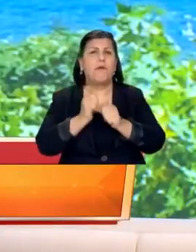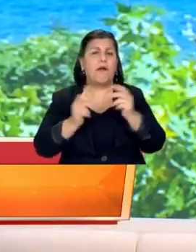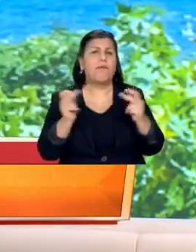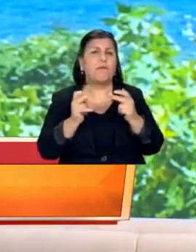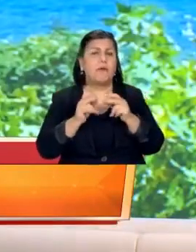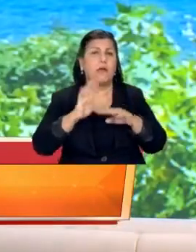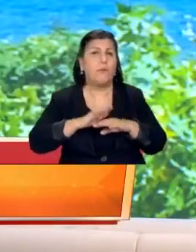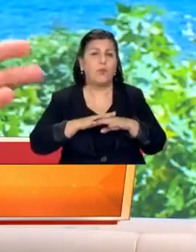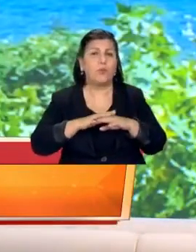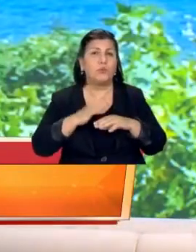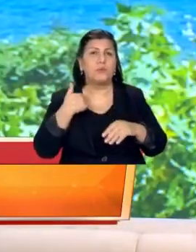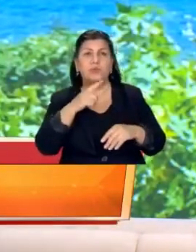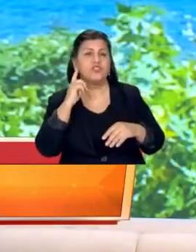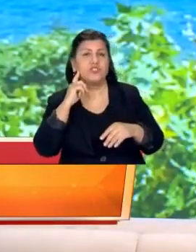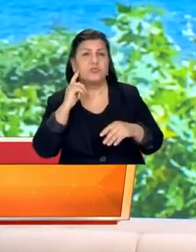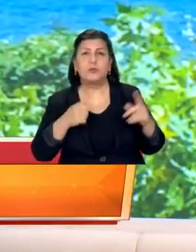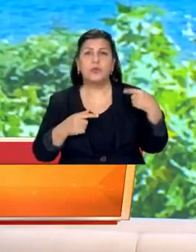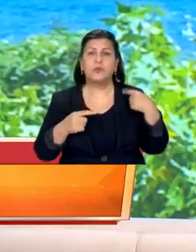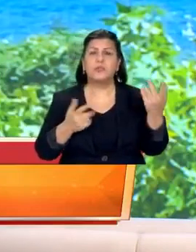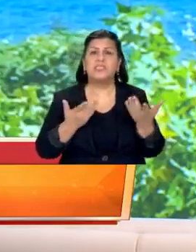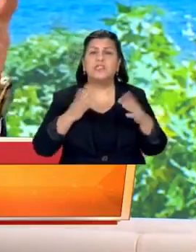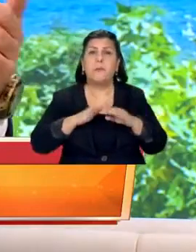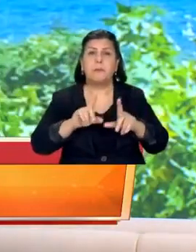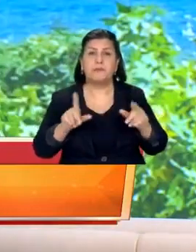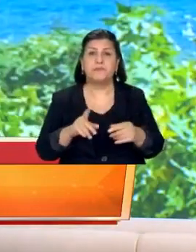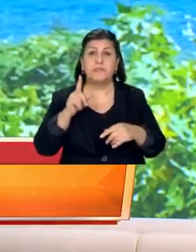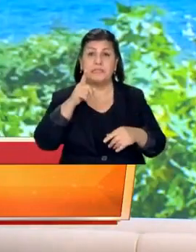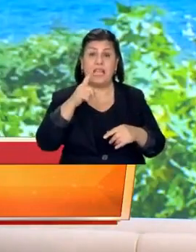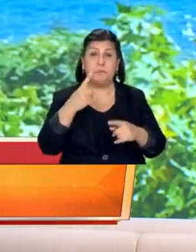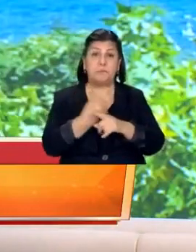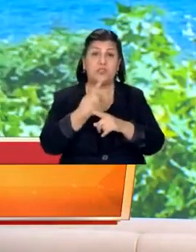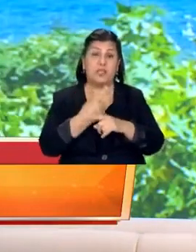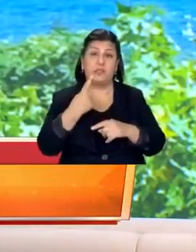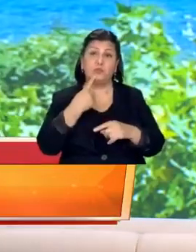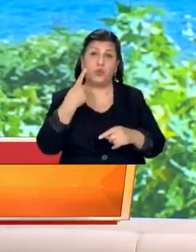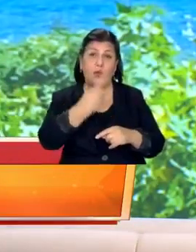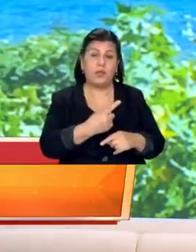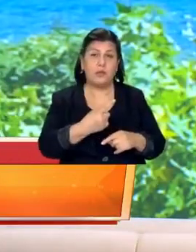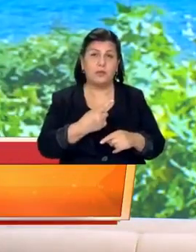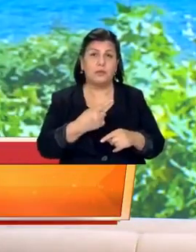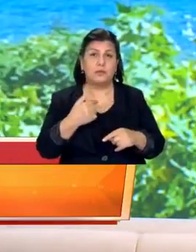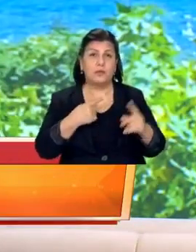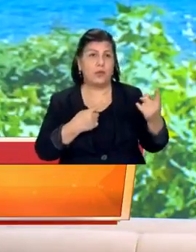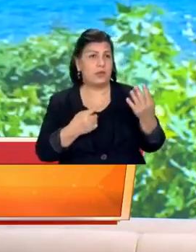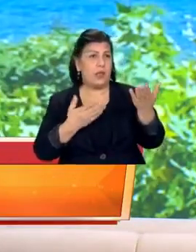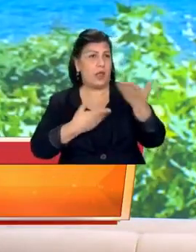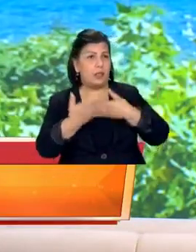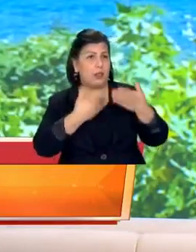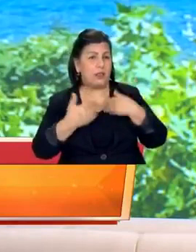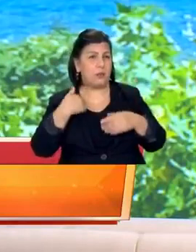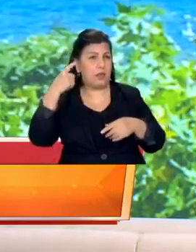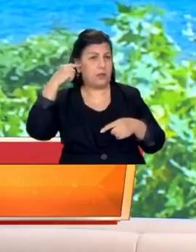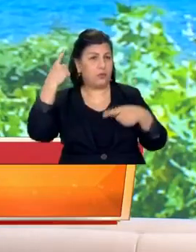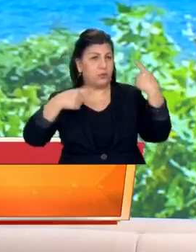doğal haline kalırsak sen ona saydıracak ozanı sayılacak Tamam sen bir şey söylerken ve bana ne diyor diye ben kendi kafamda planımı